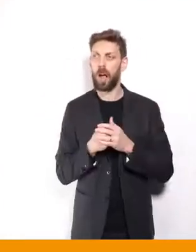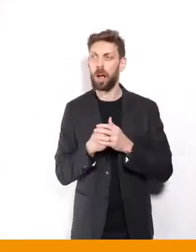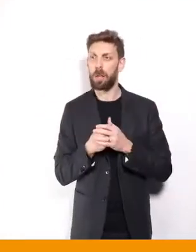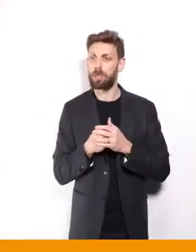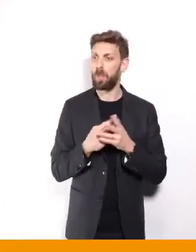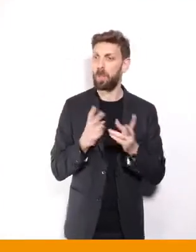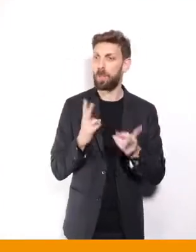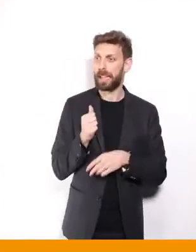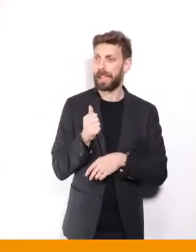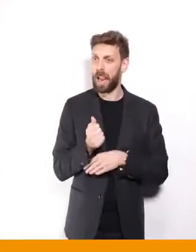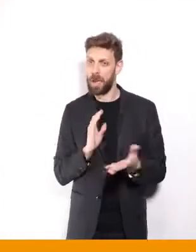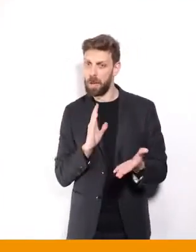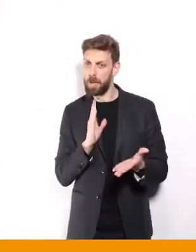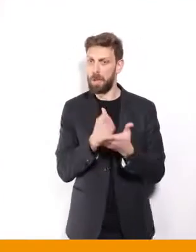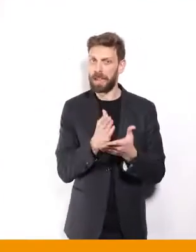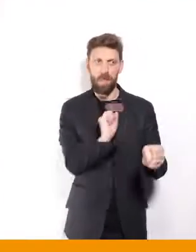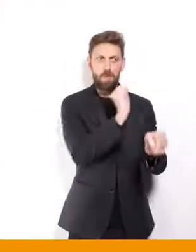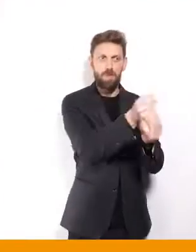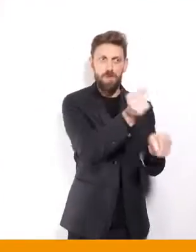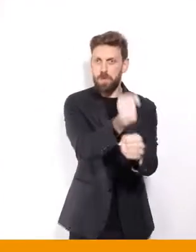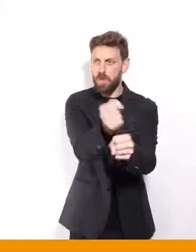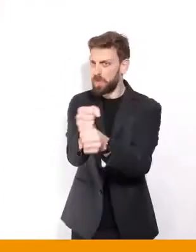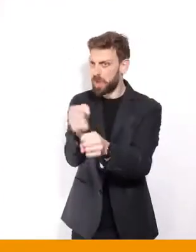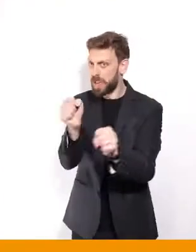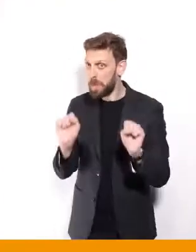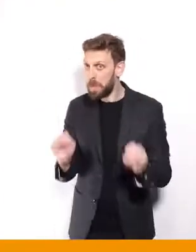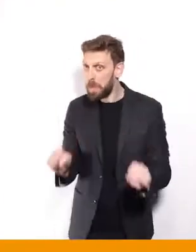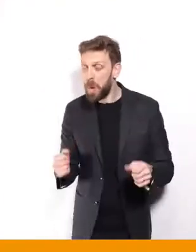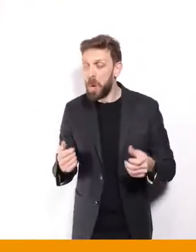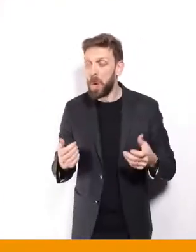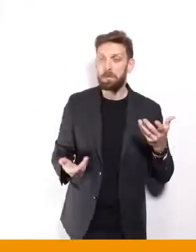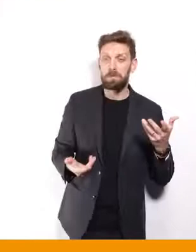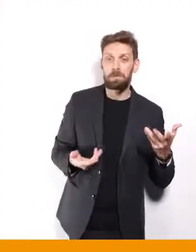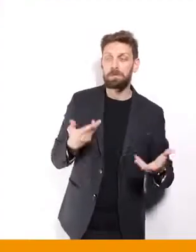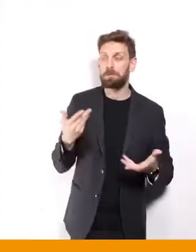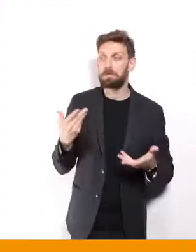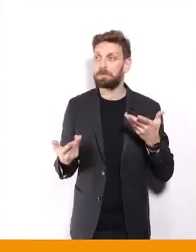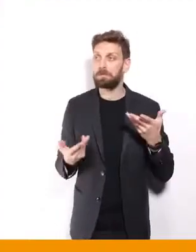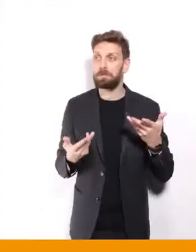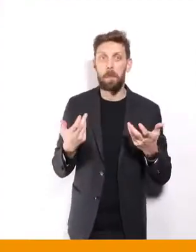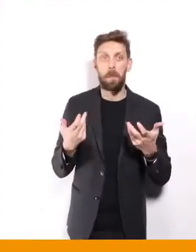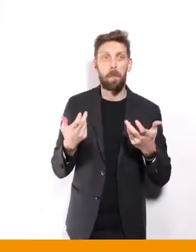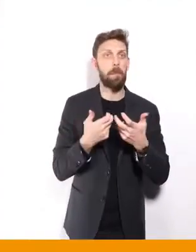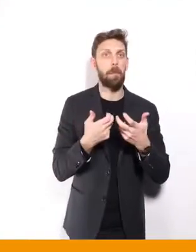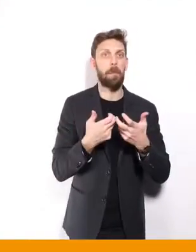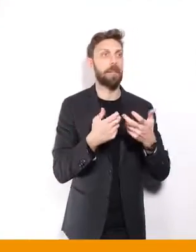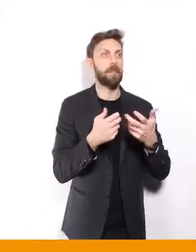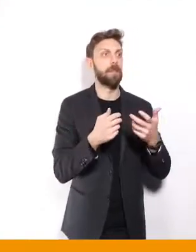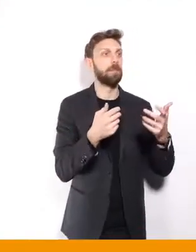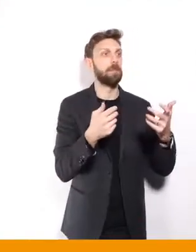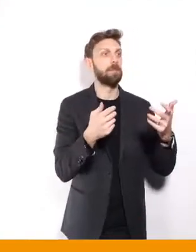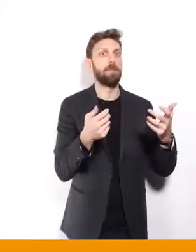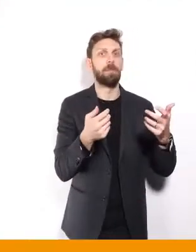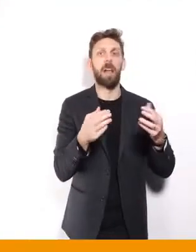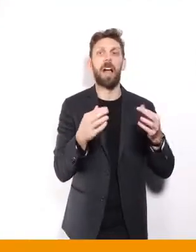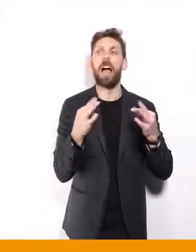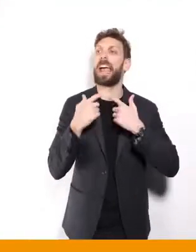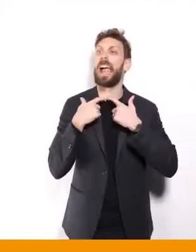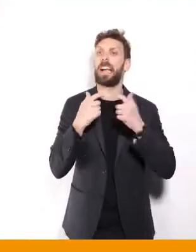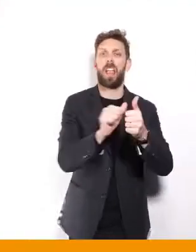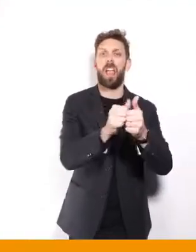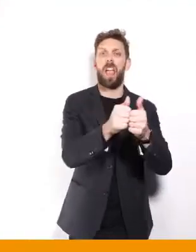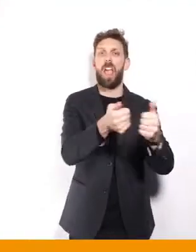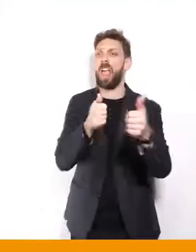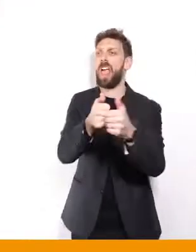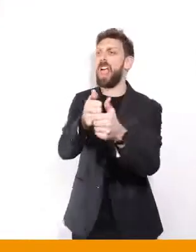pas. Enfin, comment vous la concevez et comment on peut arriver justement à ce que tous les retards sur l'accessibilité, que ce soit en